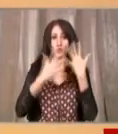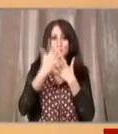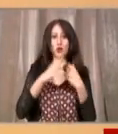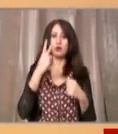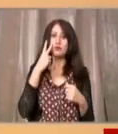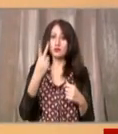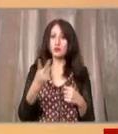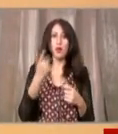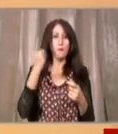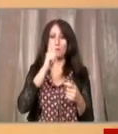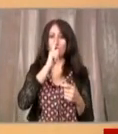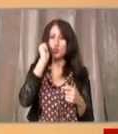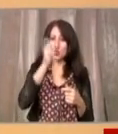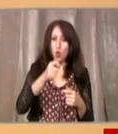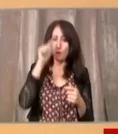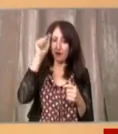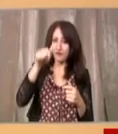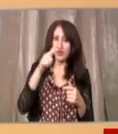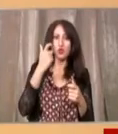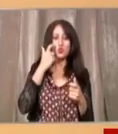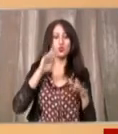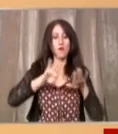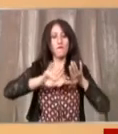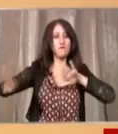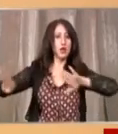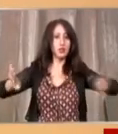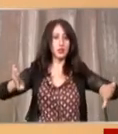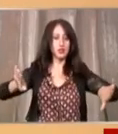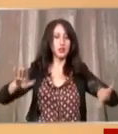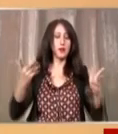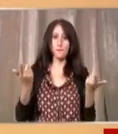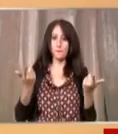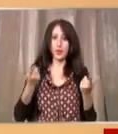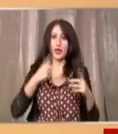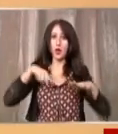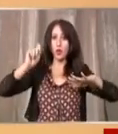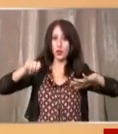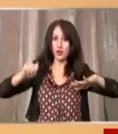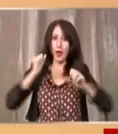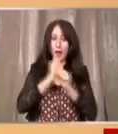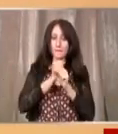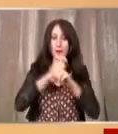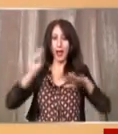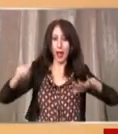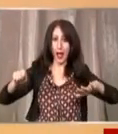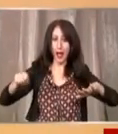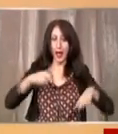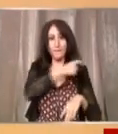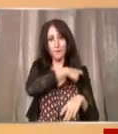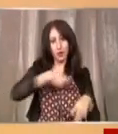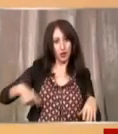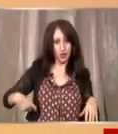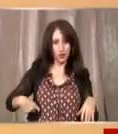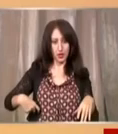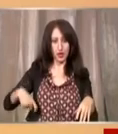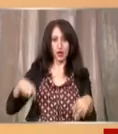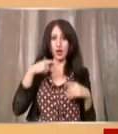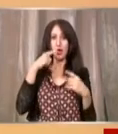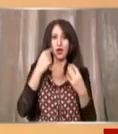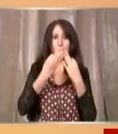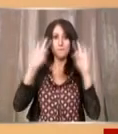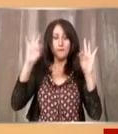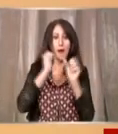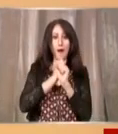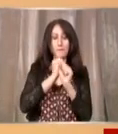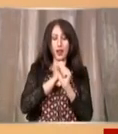متفرغين ومعهم جهاز تنفيذي على اعلى مستوى. الهيئه الوطنيه للانتخابات معنيه ان تتحدث عن الانتخابات والاستفتاءات منذ اللحظه